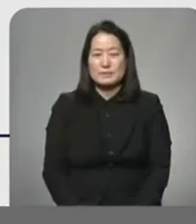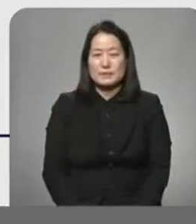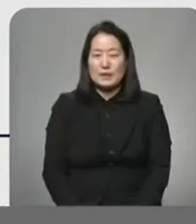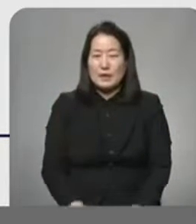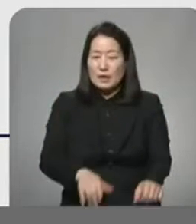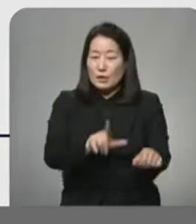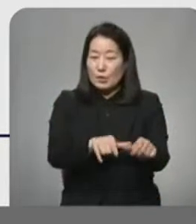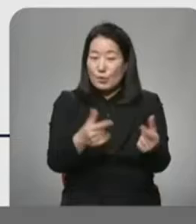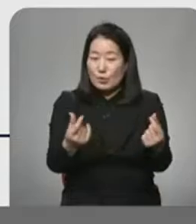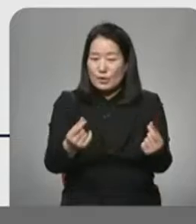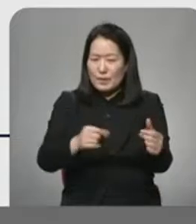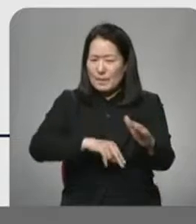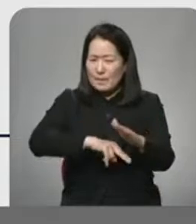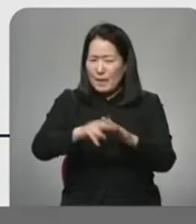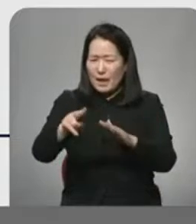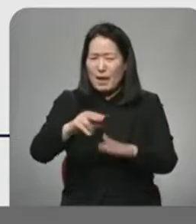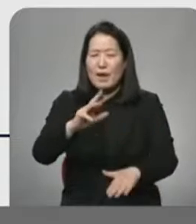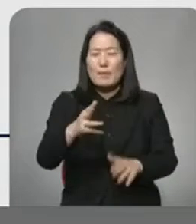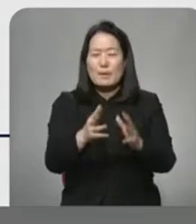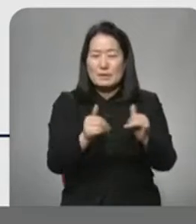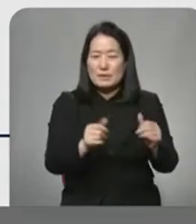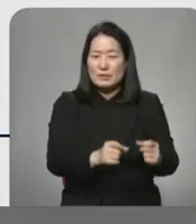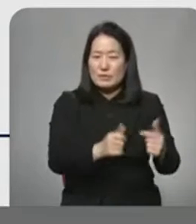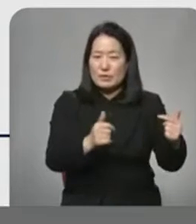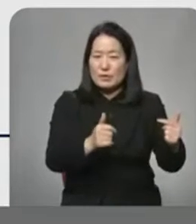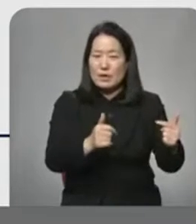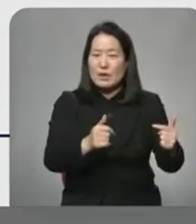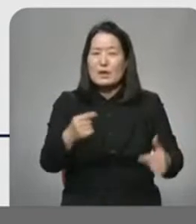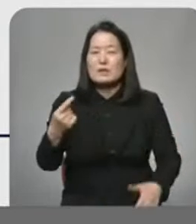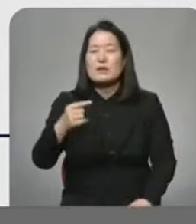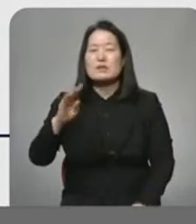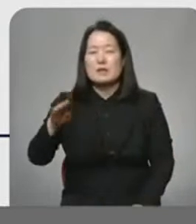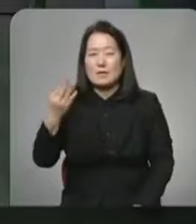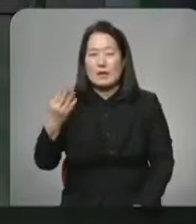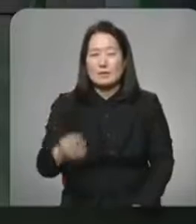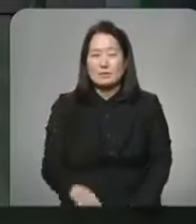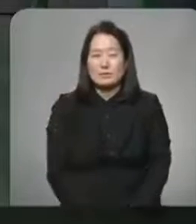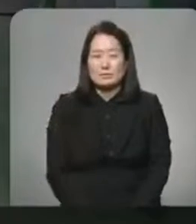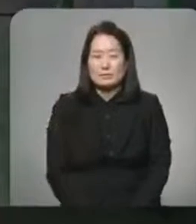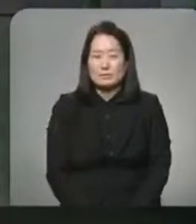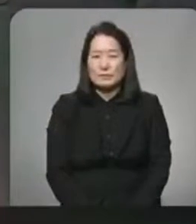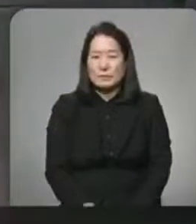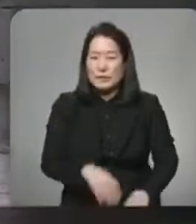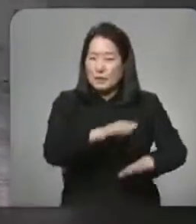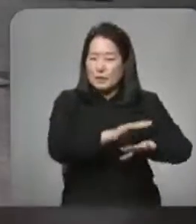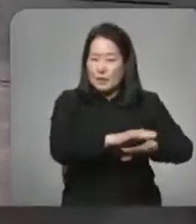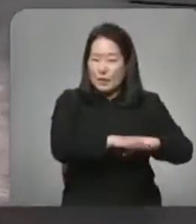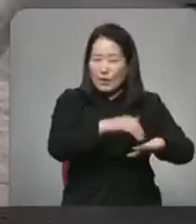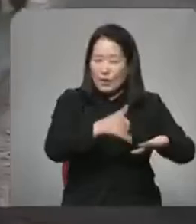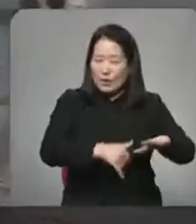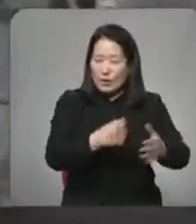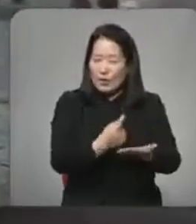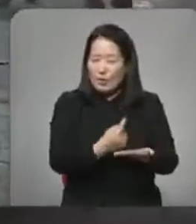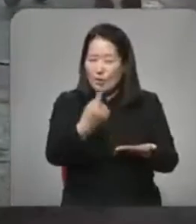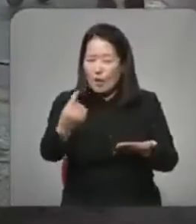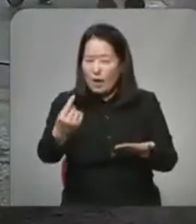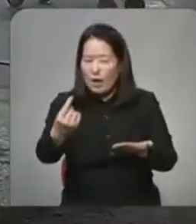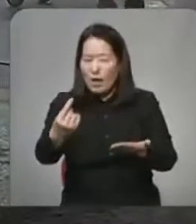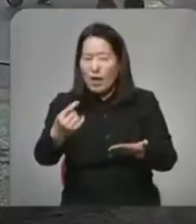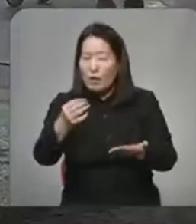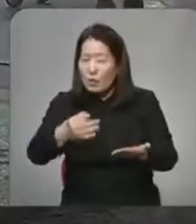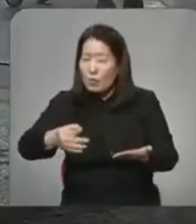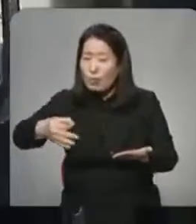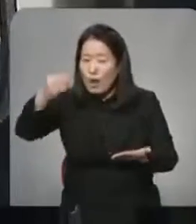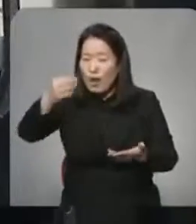같은 기간 무단이탈 짜는 800여명 해서 1400여 명으로 늘었습니다 농촌을 떠난 이탈자 의 상당수는 돈에 더